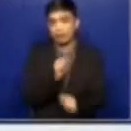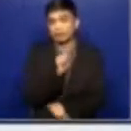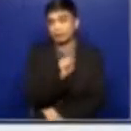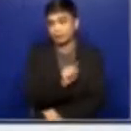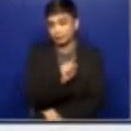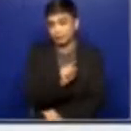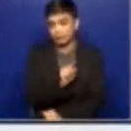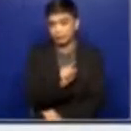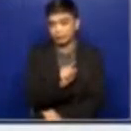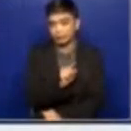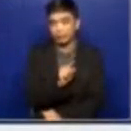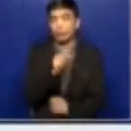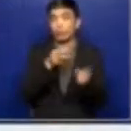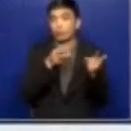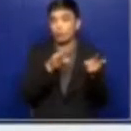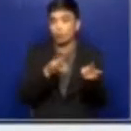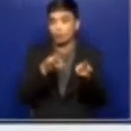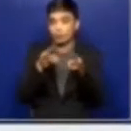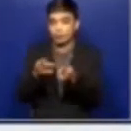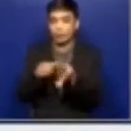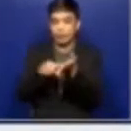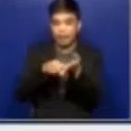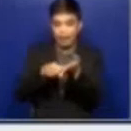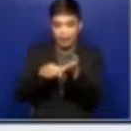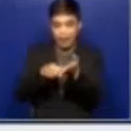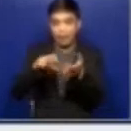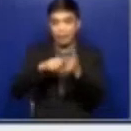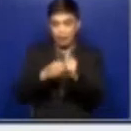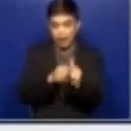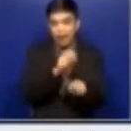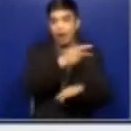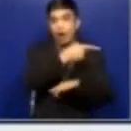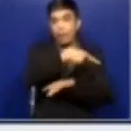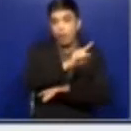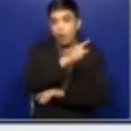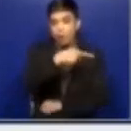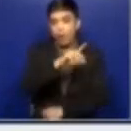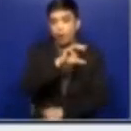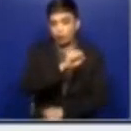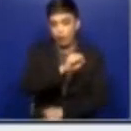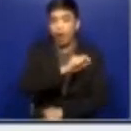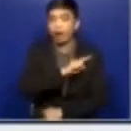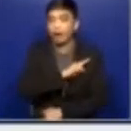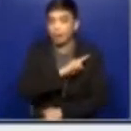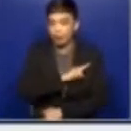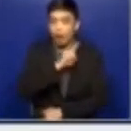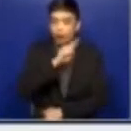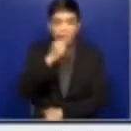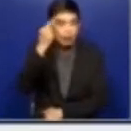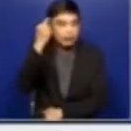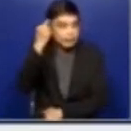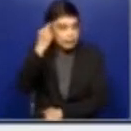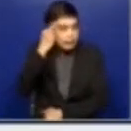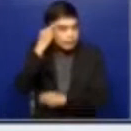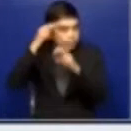อกว่าการจะแก้ไขปัญหาอย่างนี้ปปส.ที่เป็นหน่วยงานเจ้าภาพนะครับเราต้องมาพินิจวิเคราะห์เรื่อง